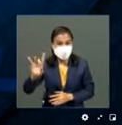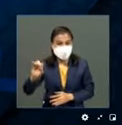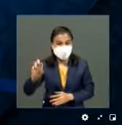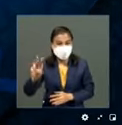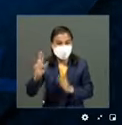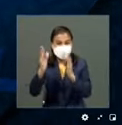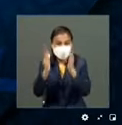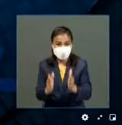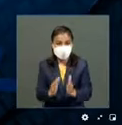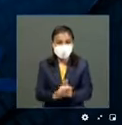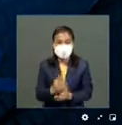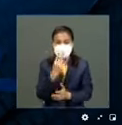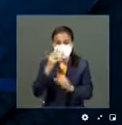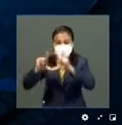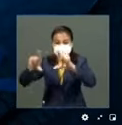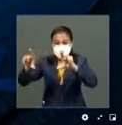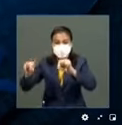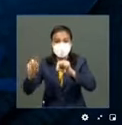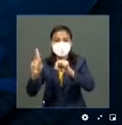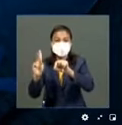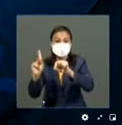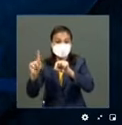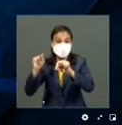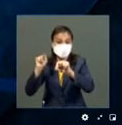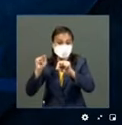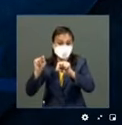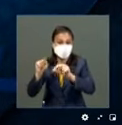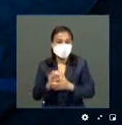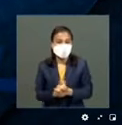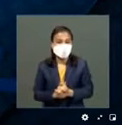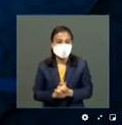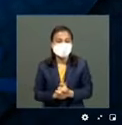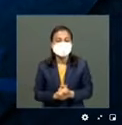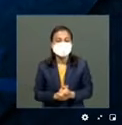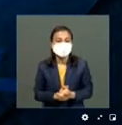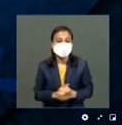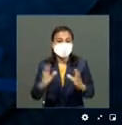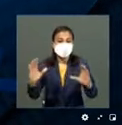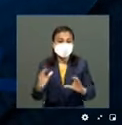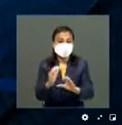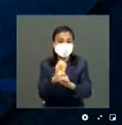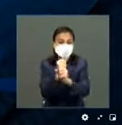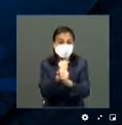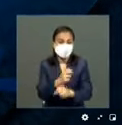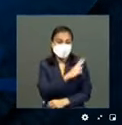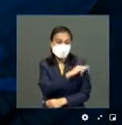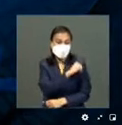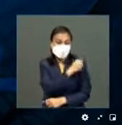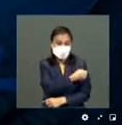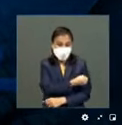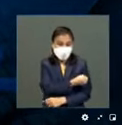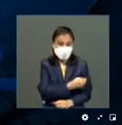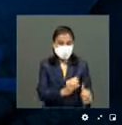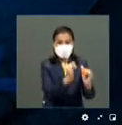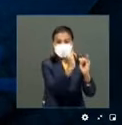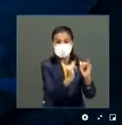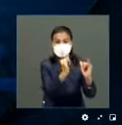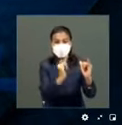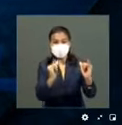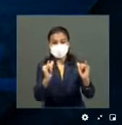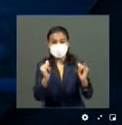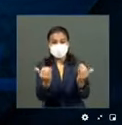27,782 รายในกล่องสีเขียวนะคะและทำให้มียอดตัวเลขสรุปที่ยังรับการรักษาอยู่ในโรงพยาบาลนะ